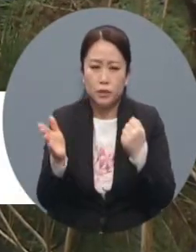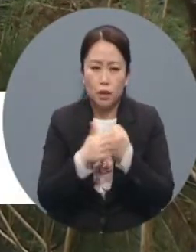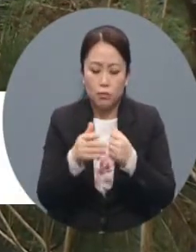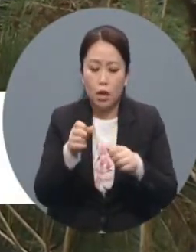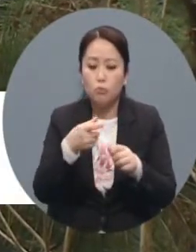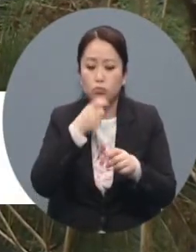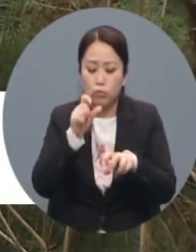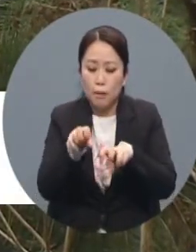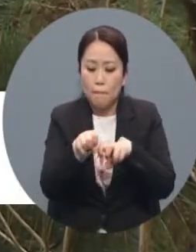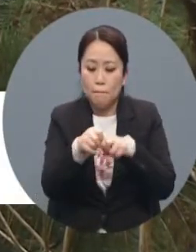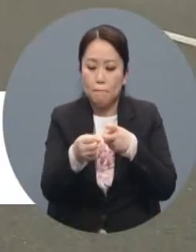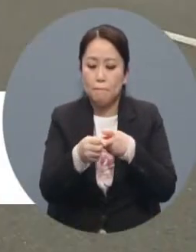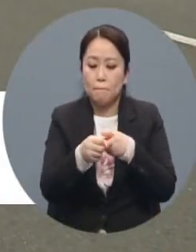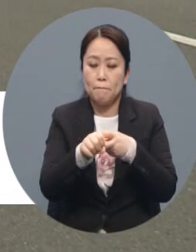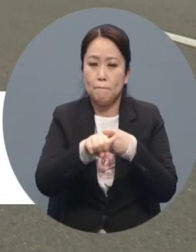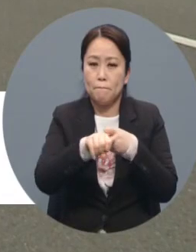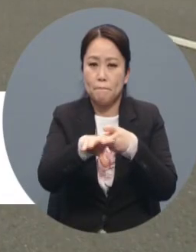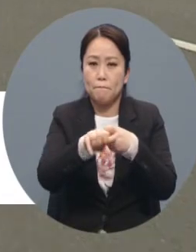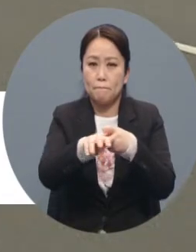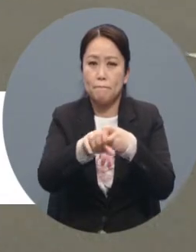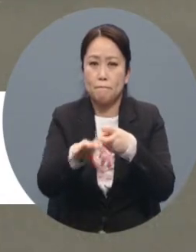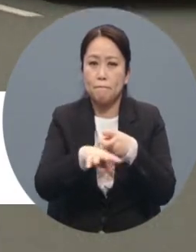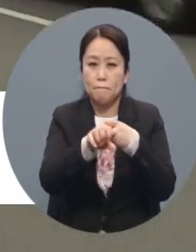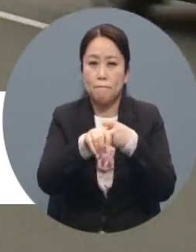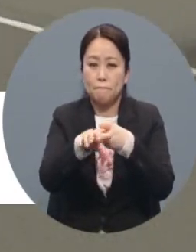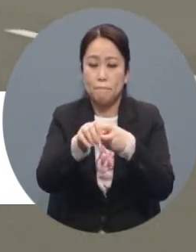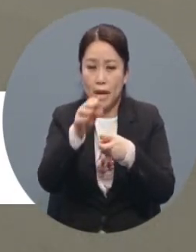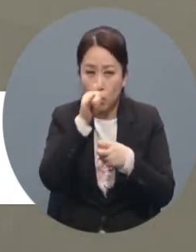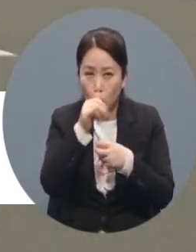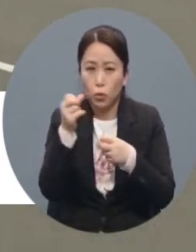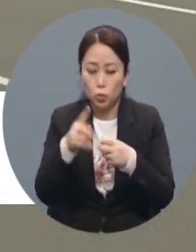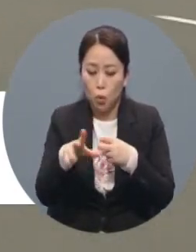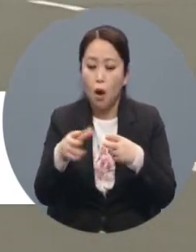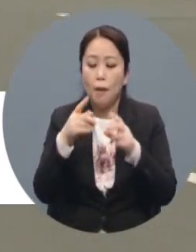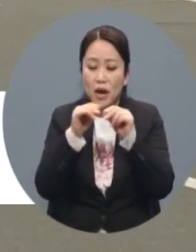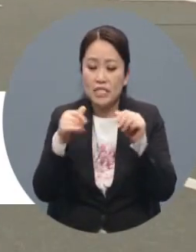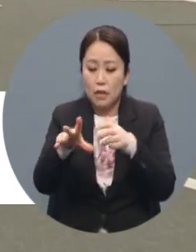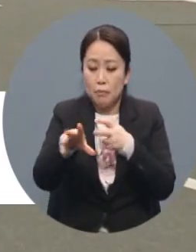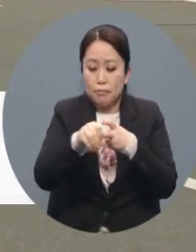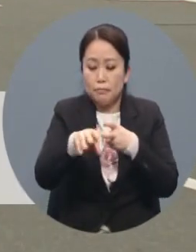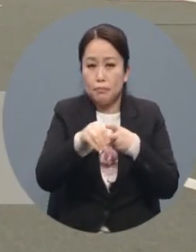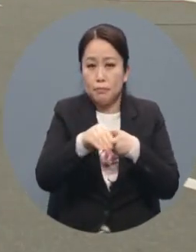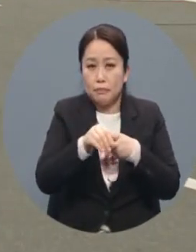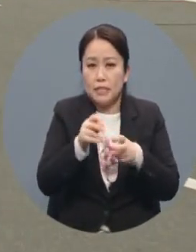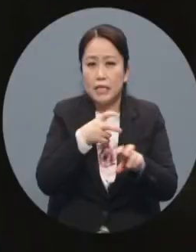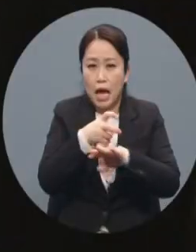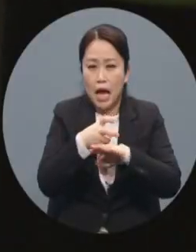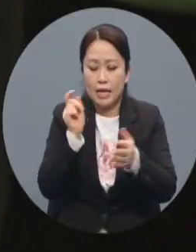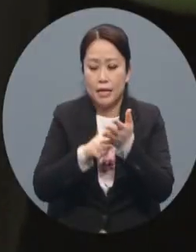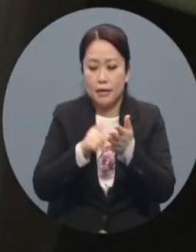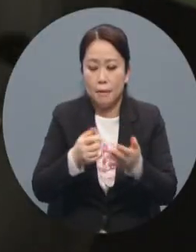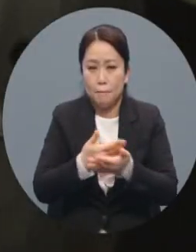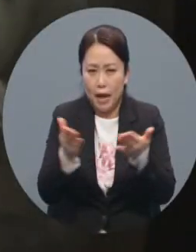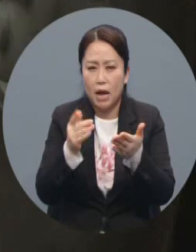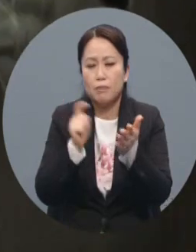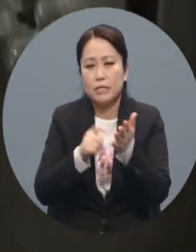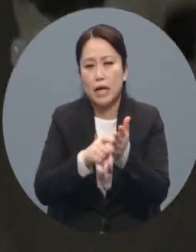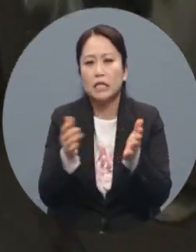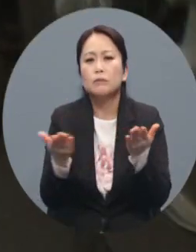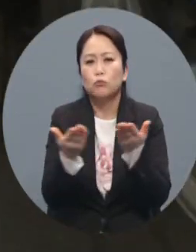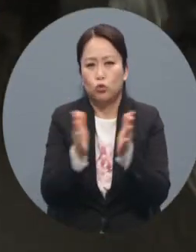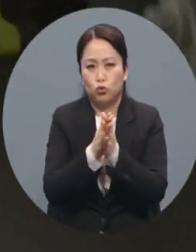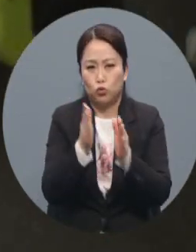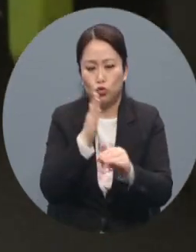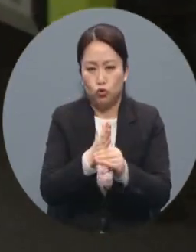등장했습니다. 환경공단은 먼저 흡입차 44대를 긴급 투입해 비상근무에 들어갔습니다. 부산은 오늘